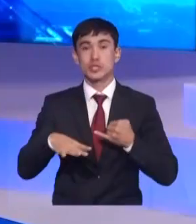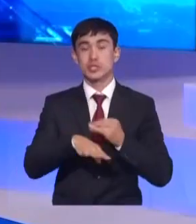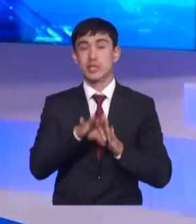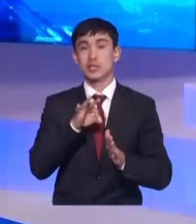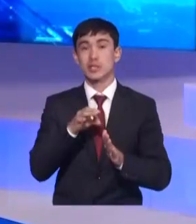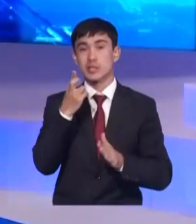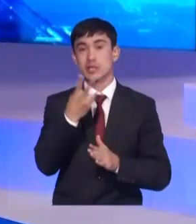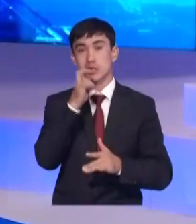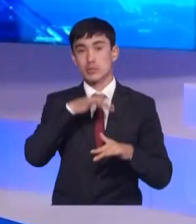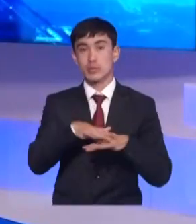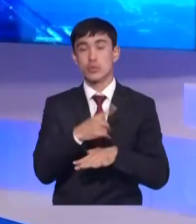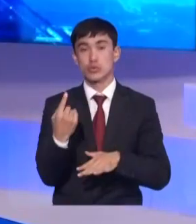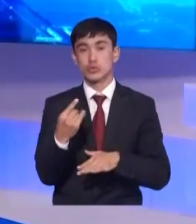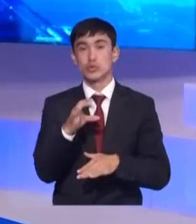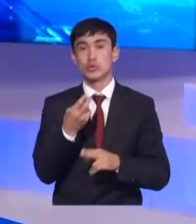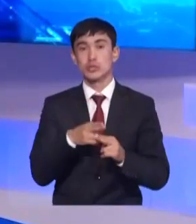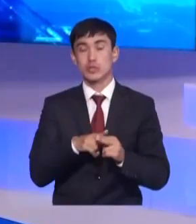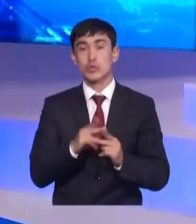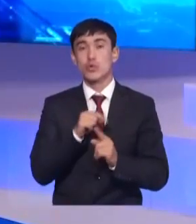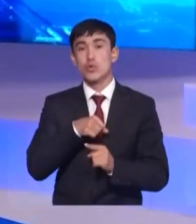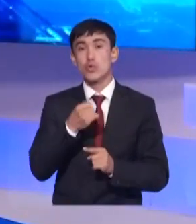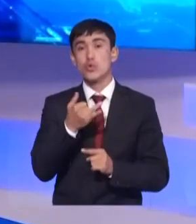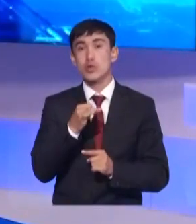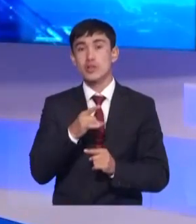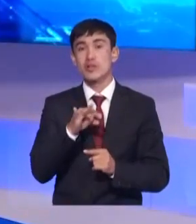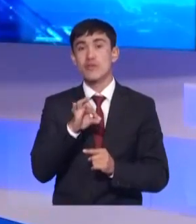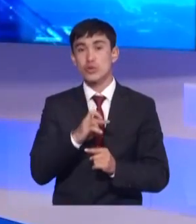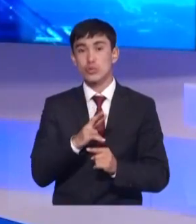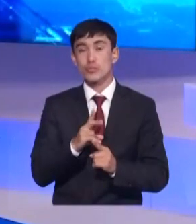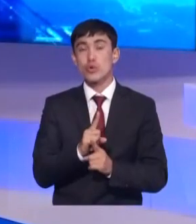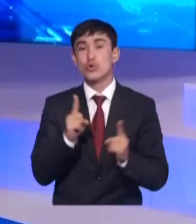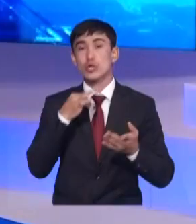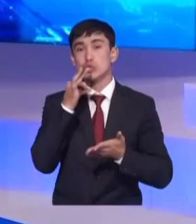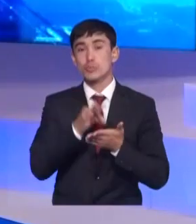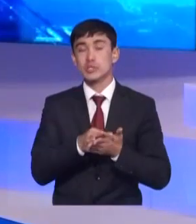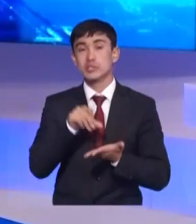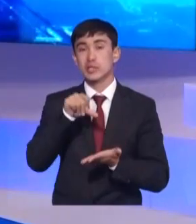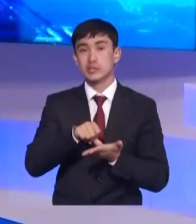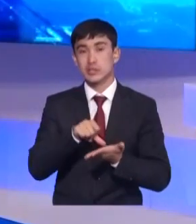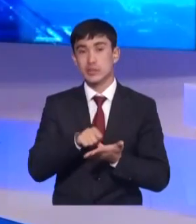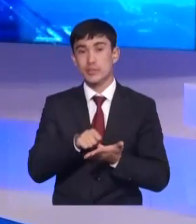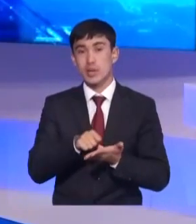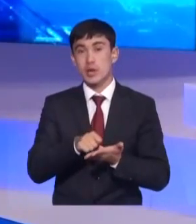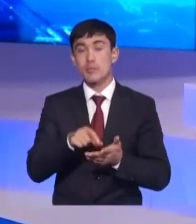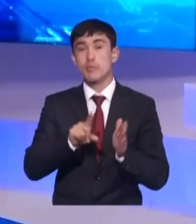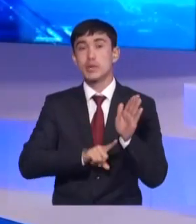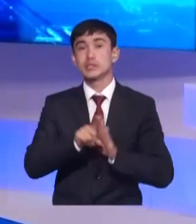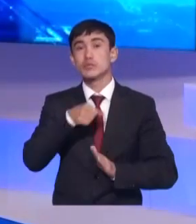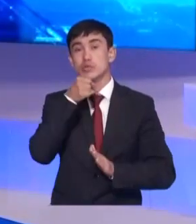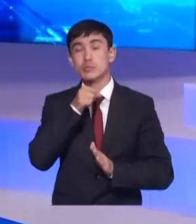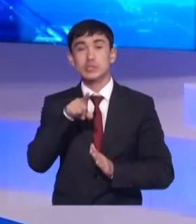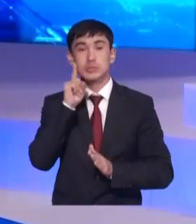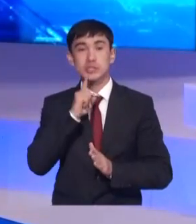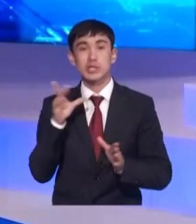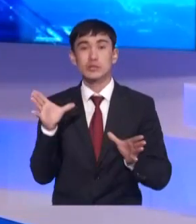таңдалған екі елді мекеннің бірі осы. Сондықтан үлкендіктер референдумға үлкен жауапкершілікпен қатысты. Аға буын бастап жастар